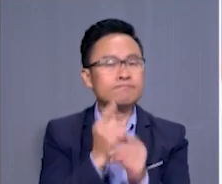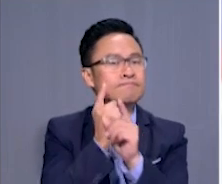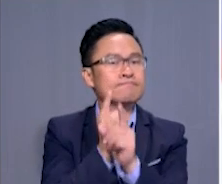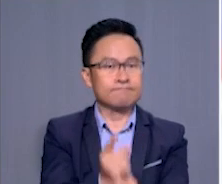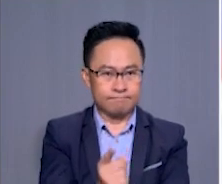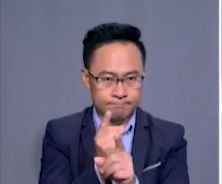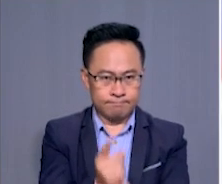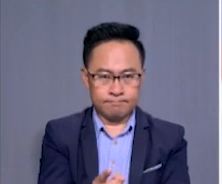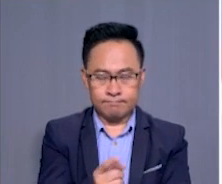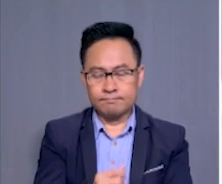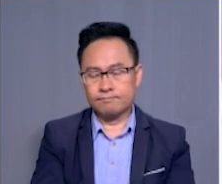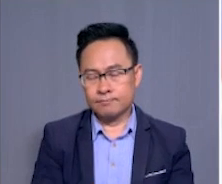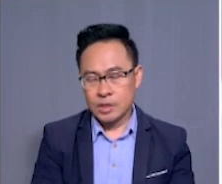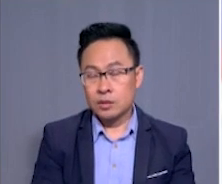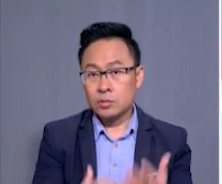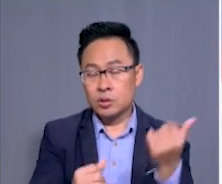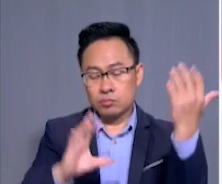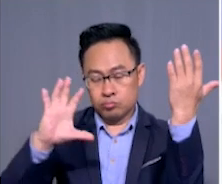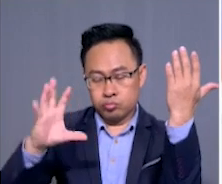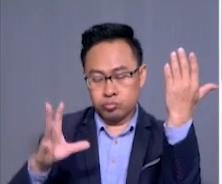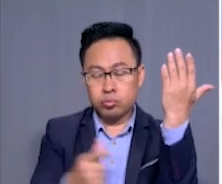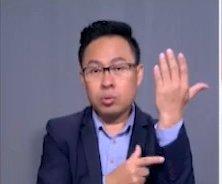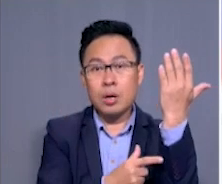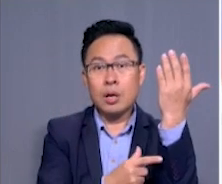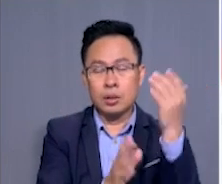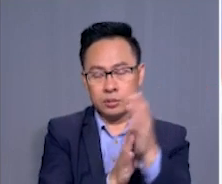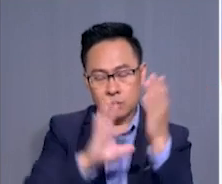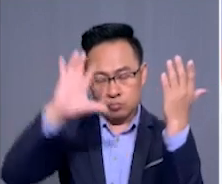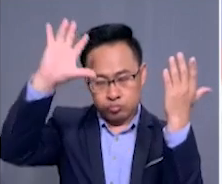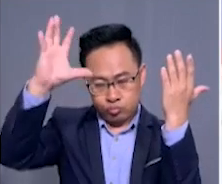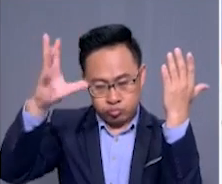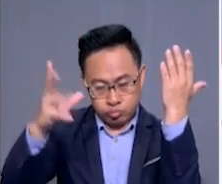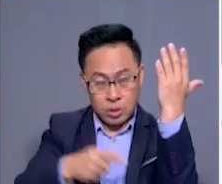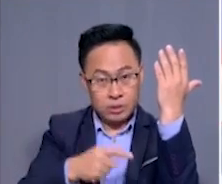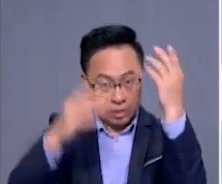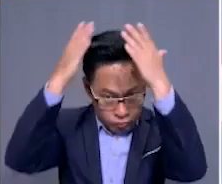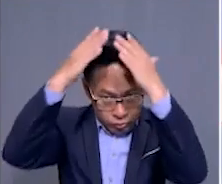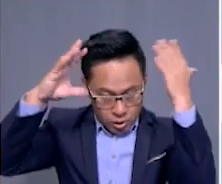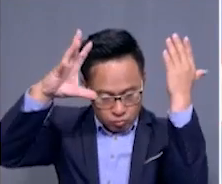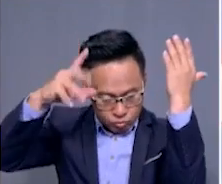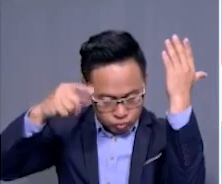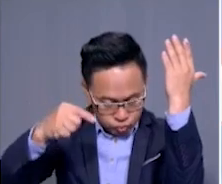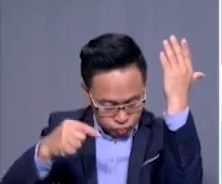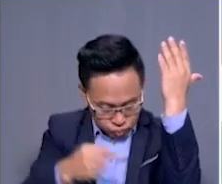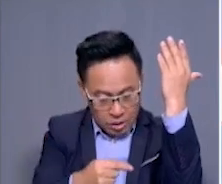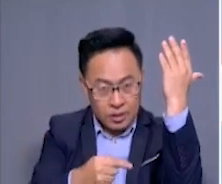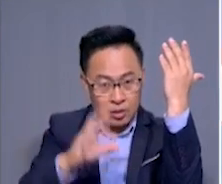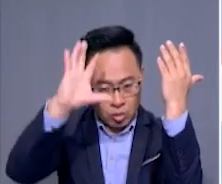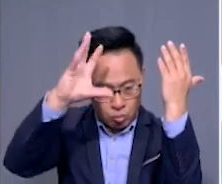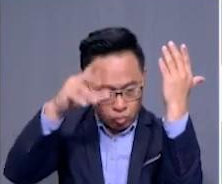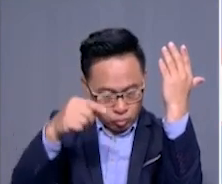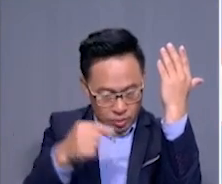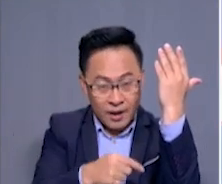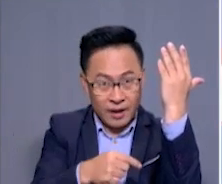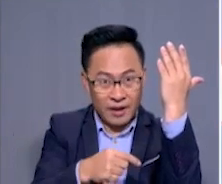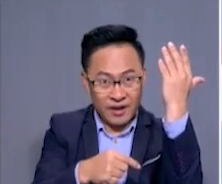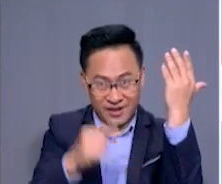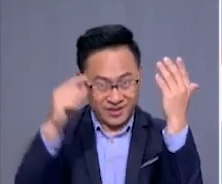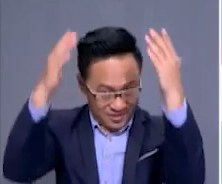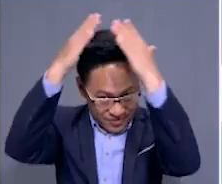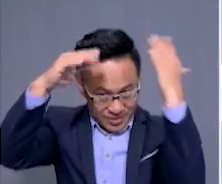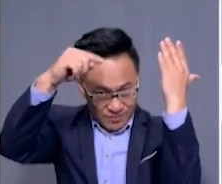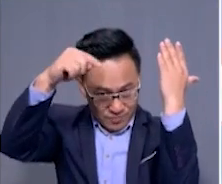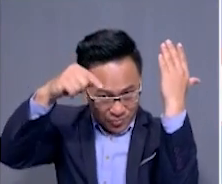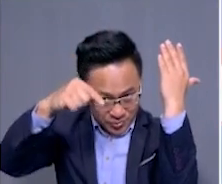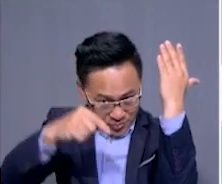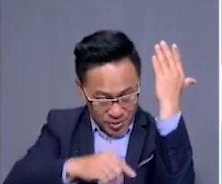ามที่คาดการณ์ครับคือขณะนี้พายุโซนร้อนปลาบึกกำลังเคลื่อนตัวทางทิศตะวันตกด้วยความเร็วประม